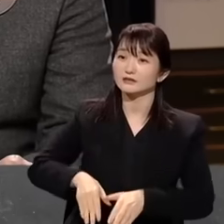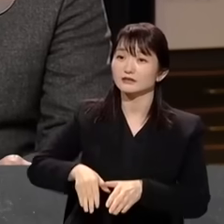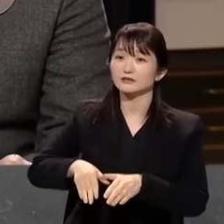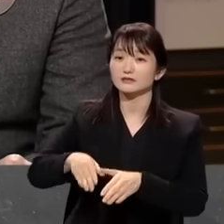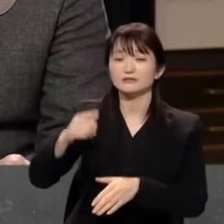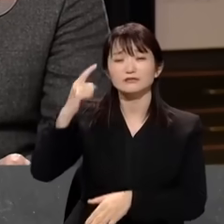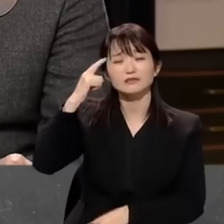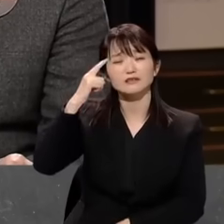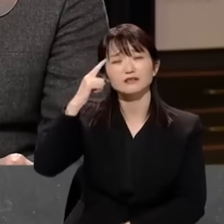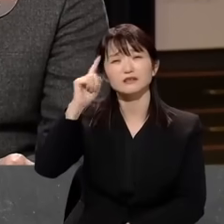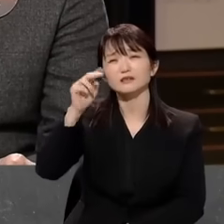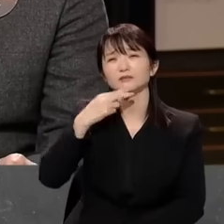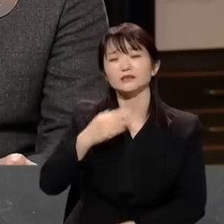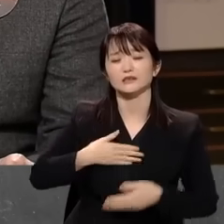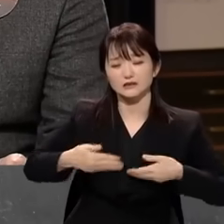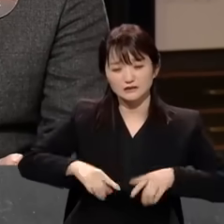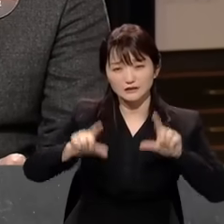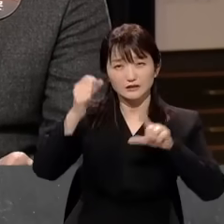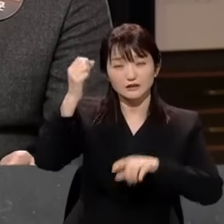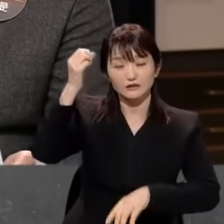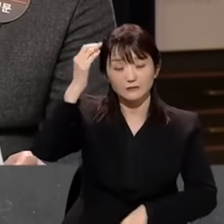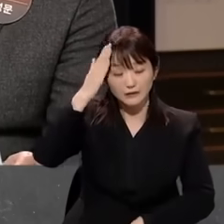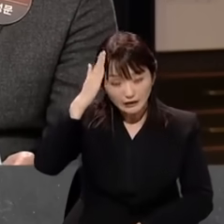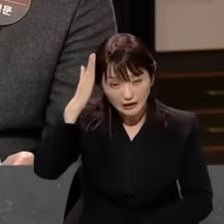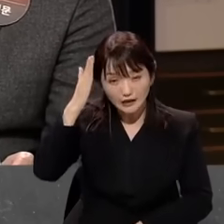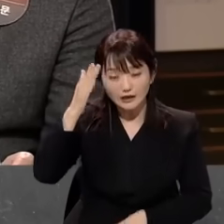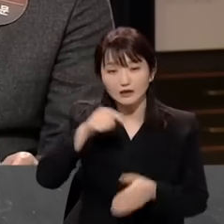기억나 내가 내 생애도 까먹고 지나갔잖아요